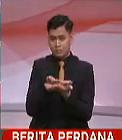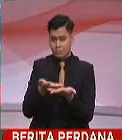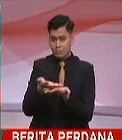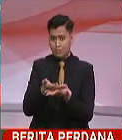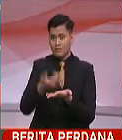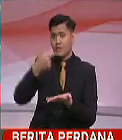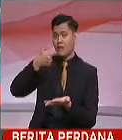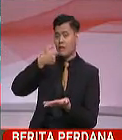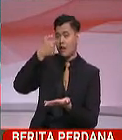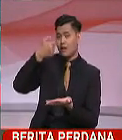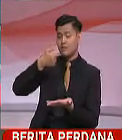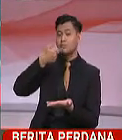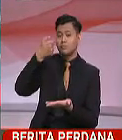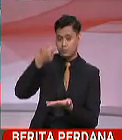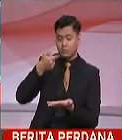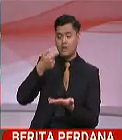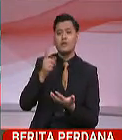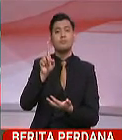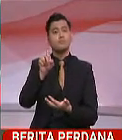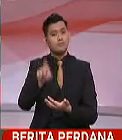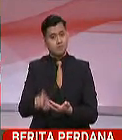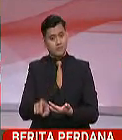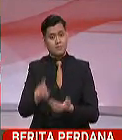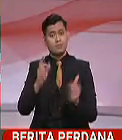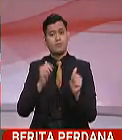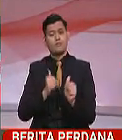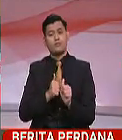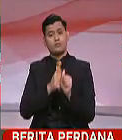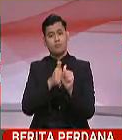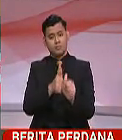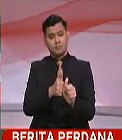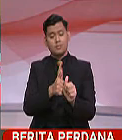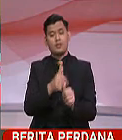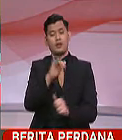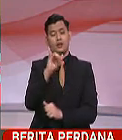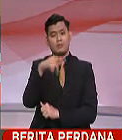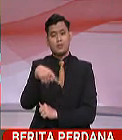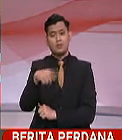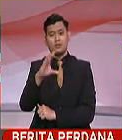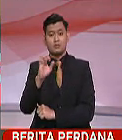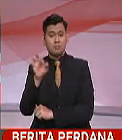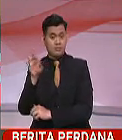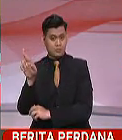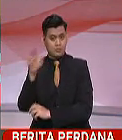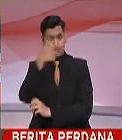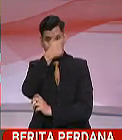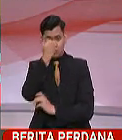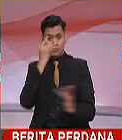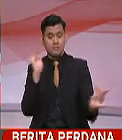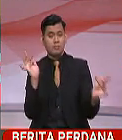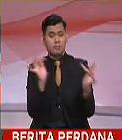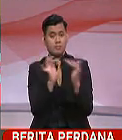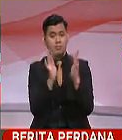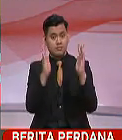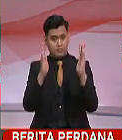COVID-19 RT-K antigen yang perlu disusuli dengan RT-PCR. Kerana hubungan mereka dengan kontak rapat yang